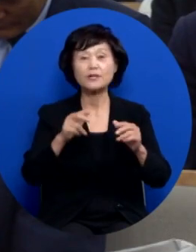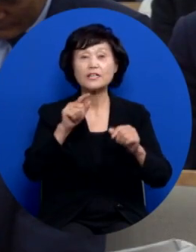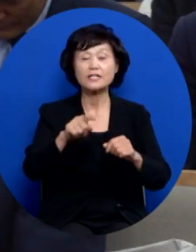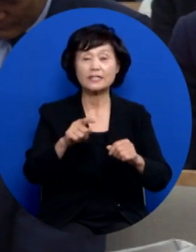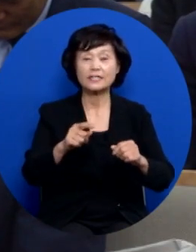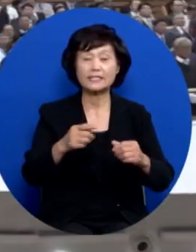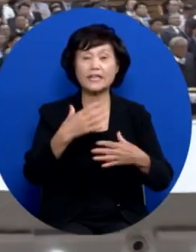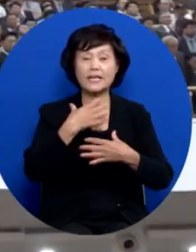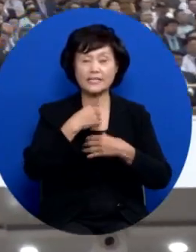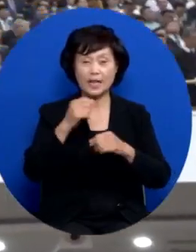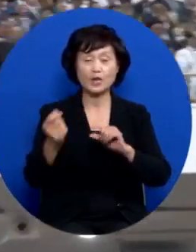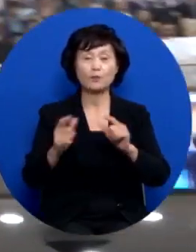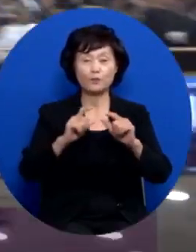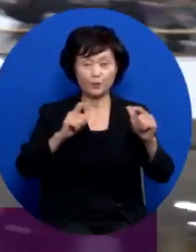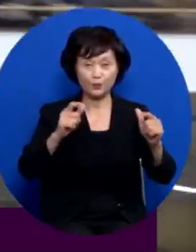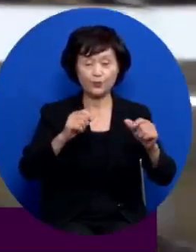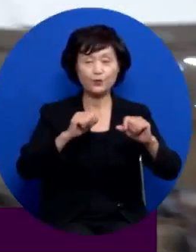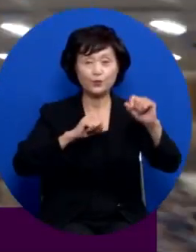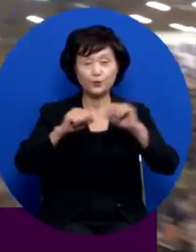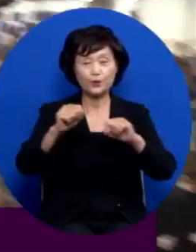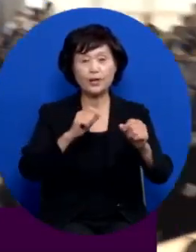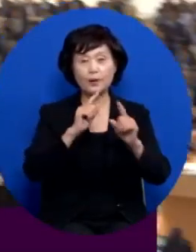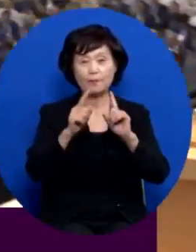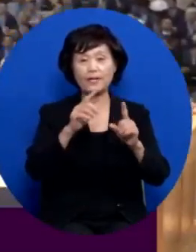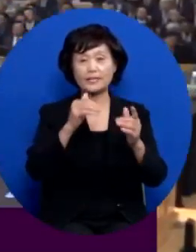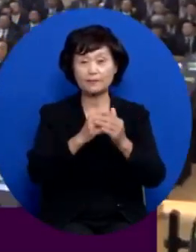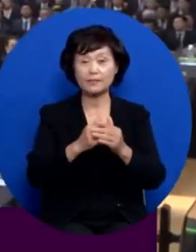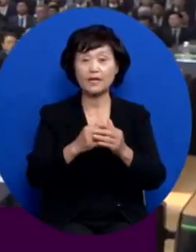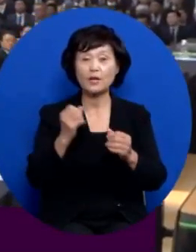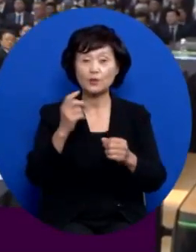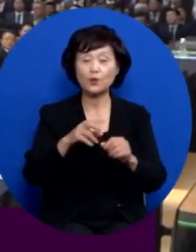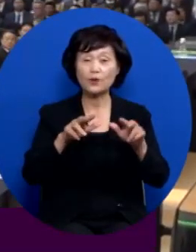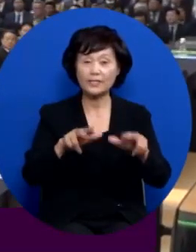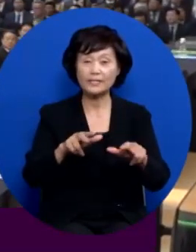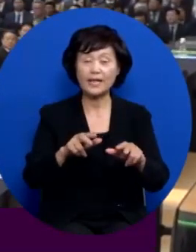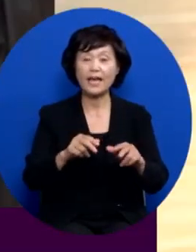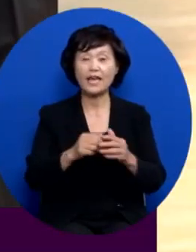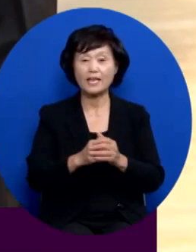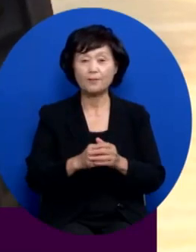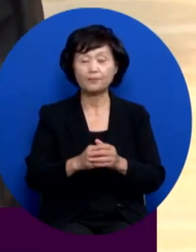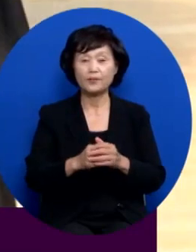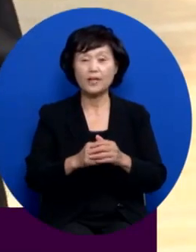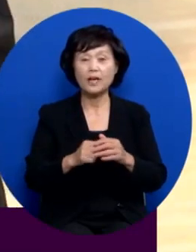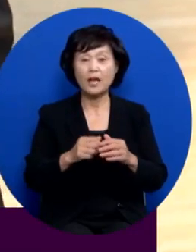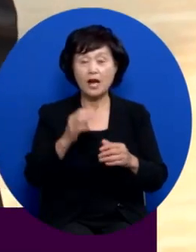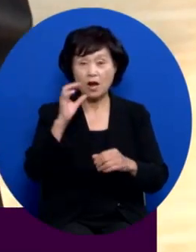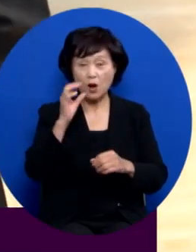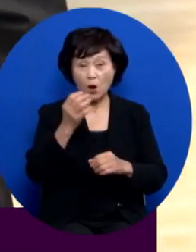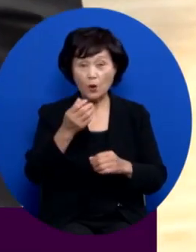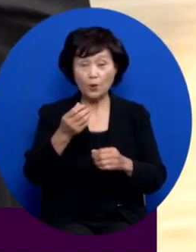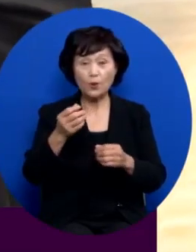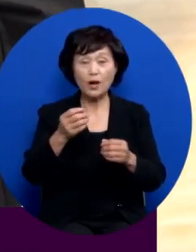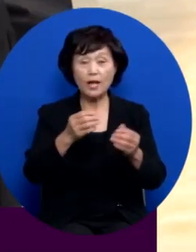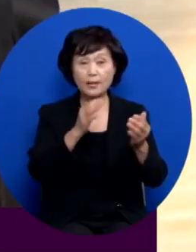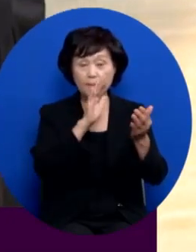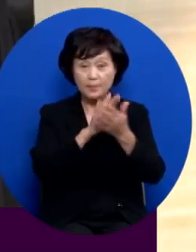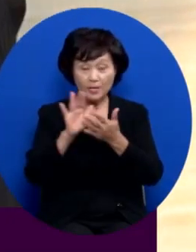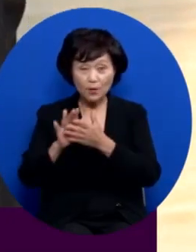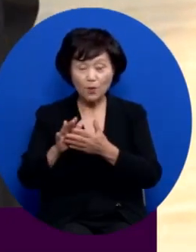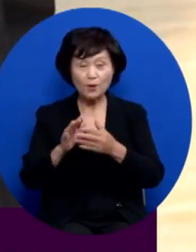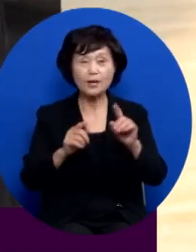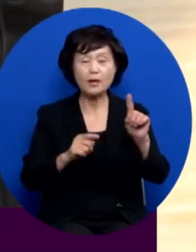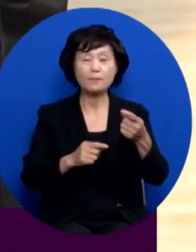그것이 샬롬 부흥 운동이라고 강조했습니다. 그러면서 이제 샬롬 부흥 운동의 거룩한 바통을